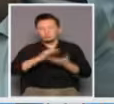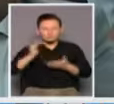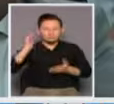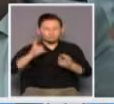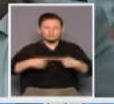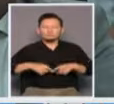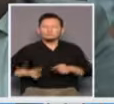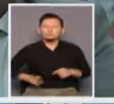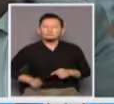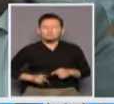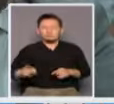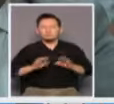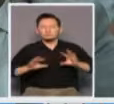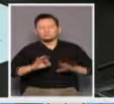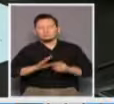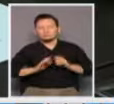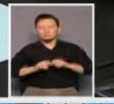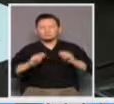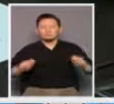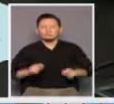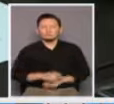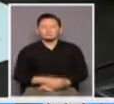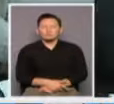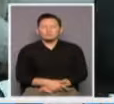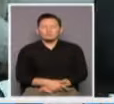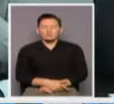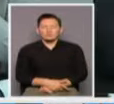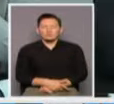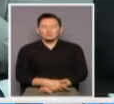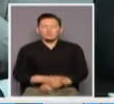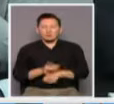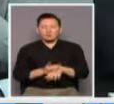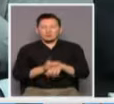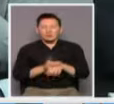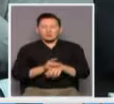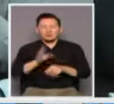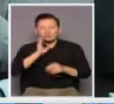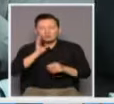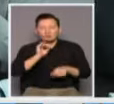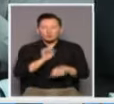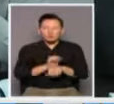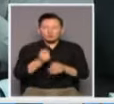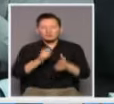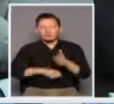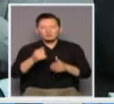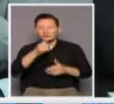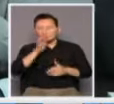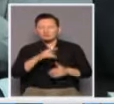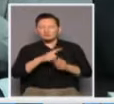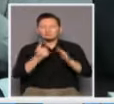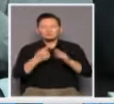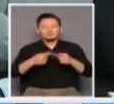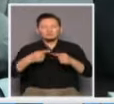серіктестігі басшысы осы мәселені ашып айтты. Сағатпен беруге не придусым отыр? Ана кольцевой.